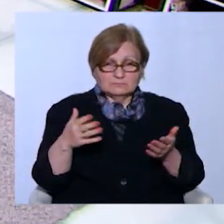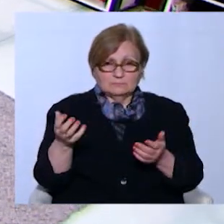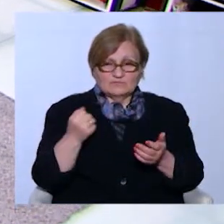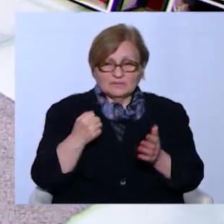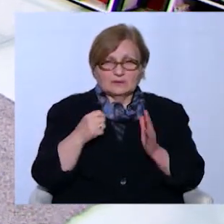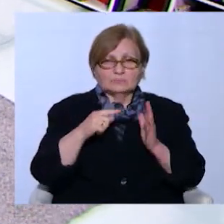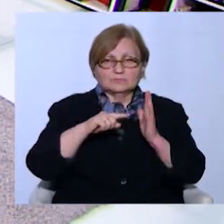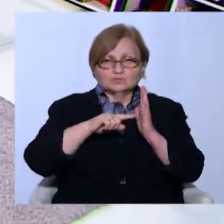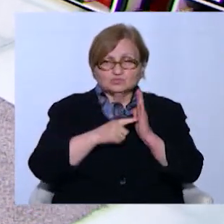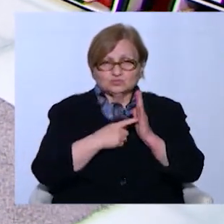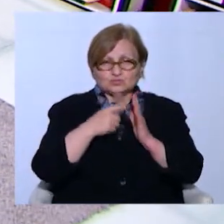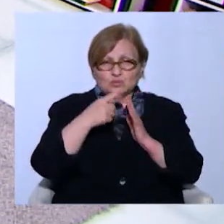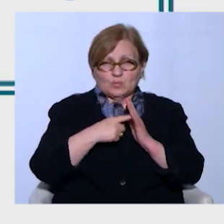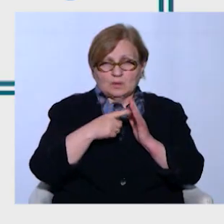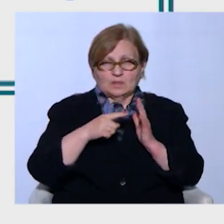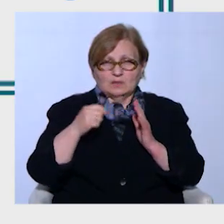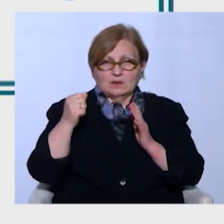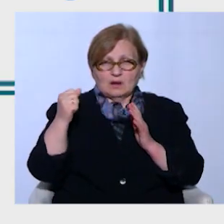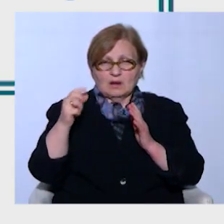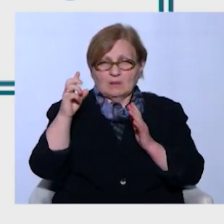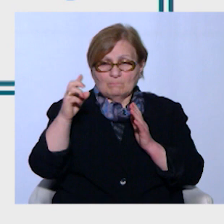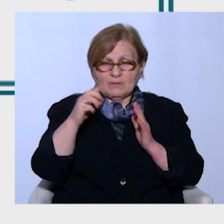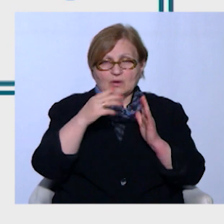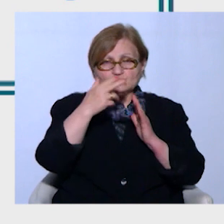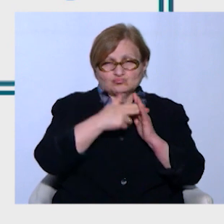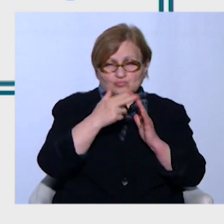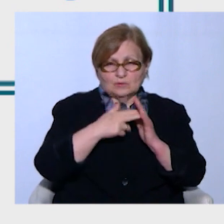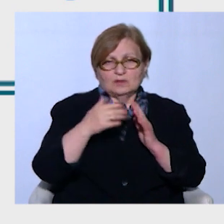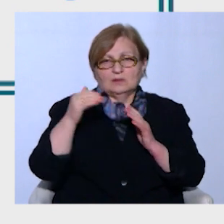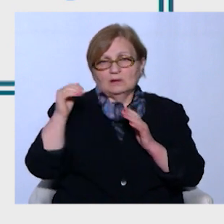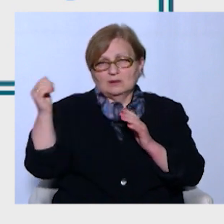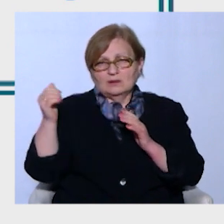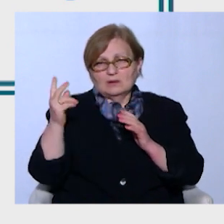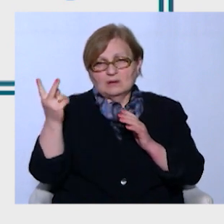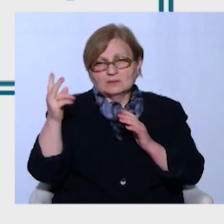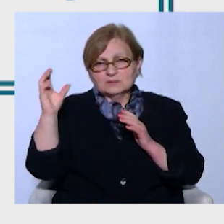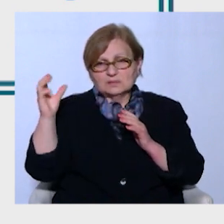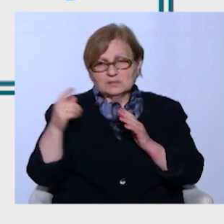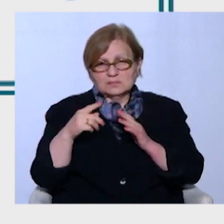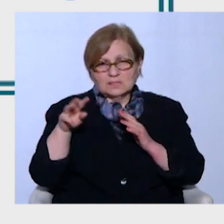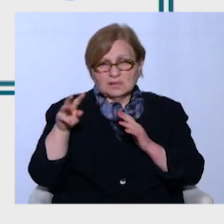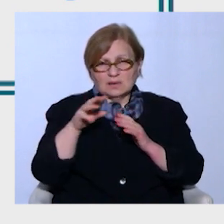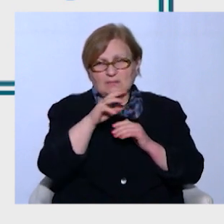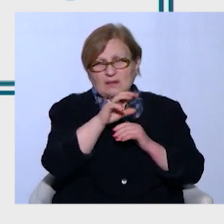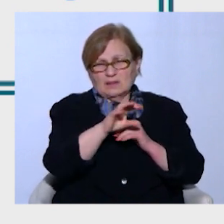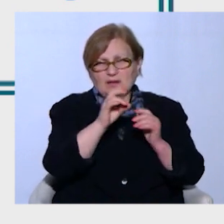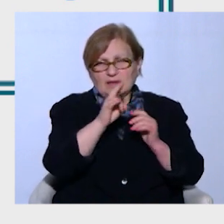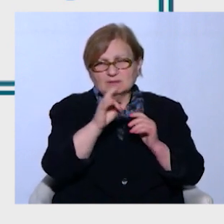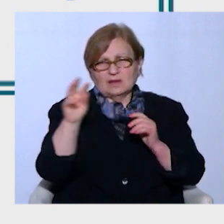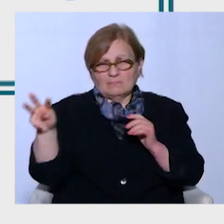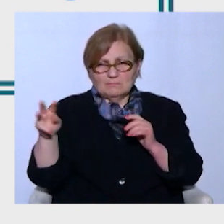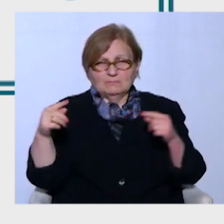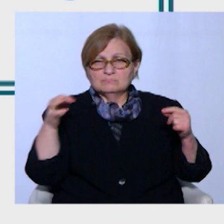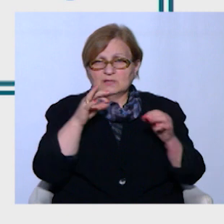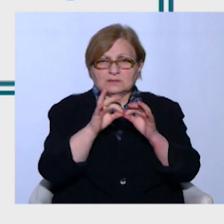შუა წერტილებს, ანუ AB გვერდის შუა წერტილი არის M-ი, CD გვერდის შუა წერტილია N-ი, ანუ და